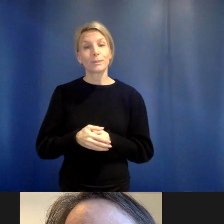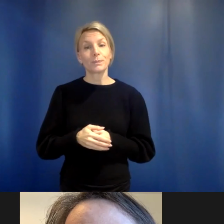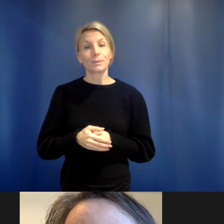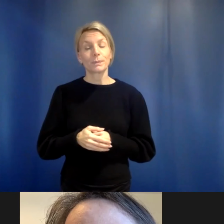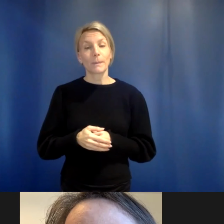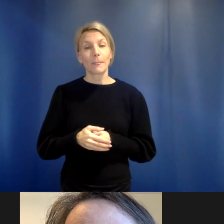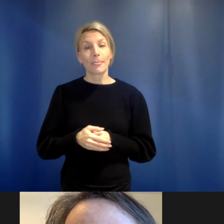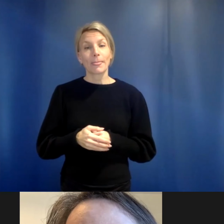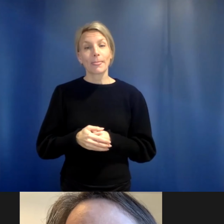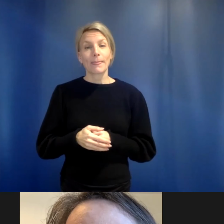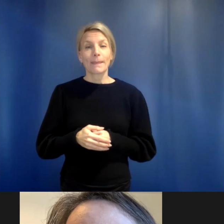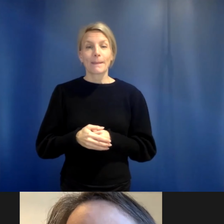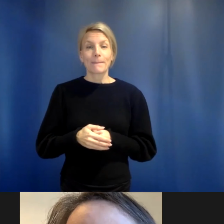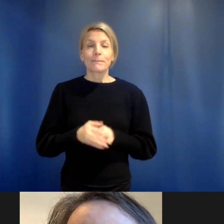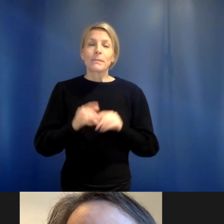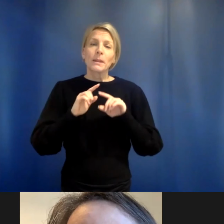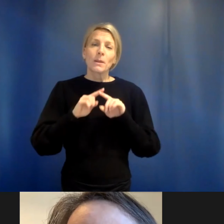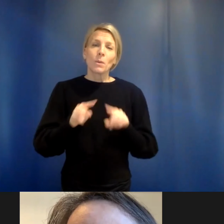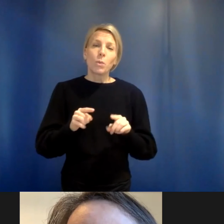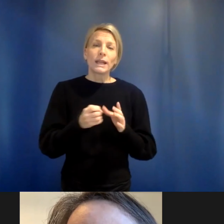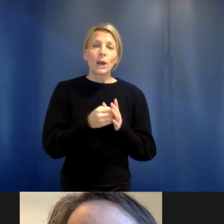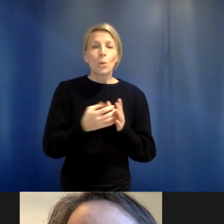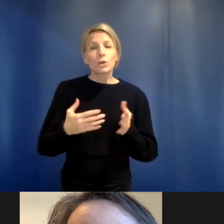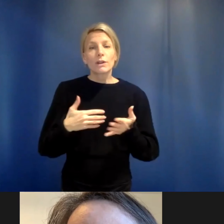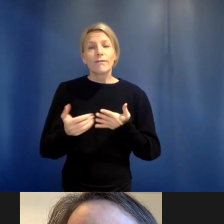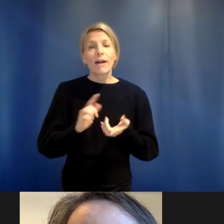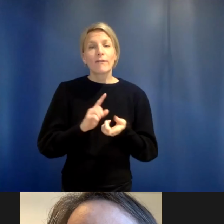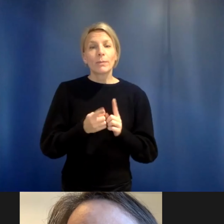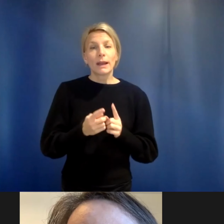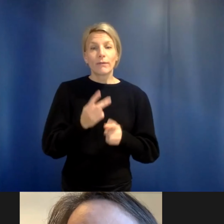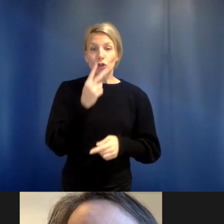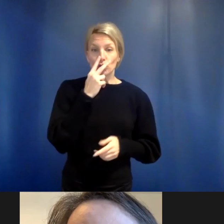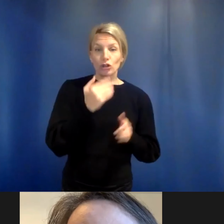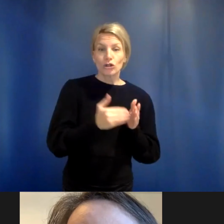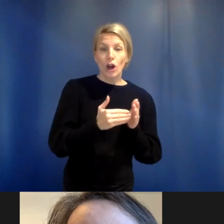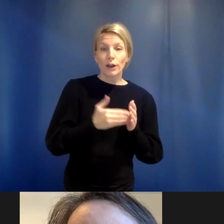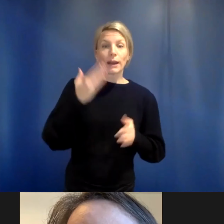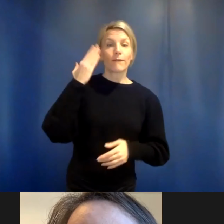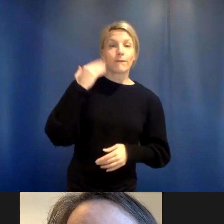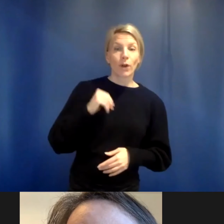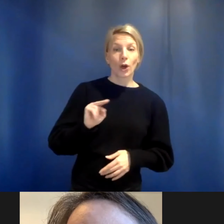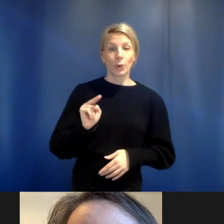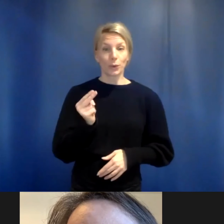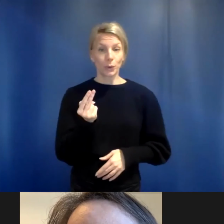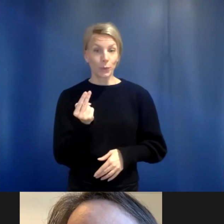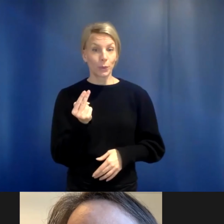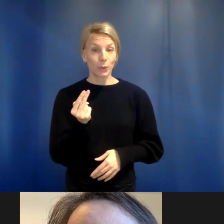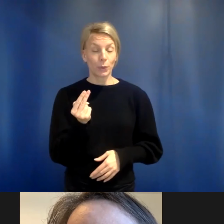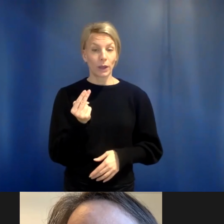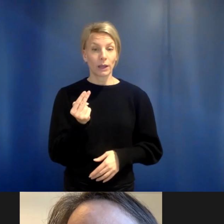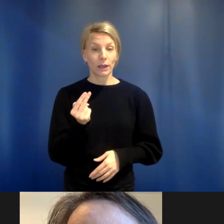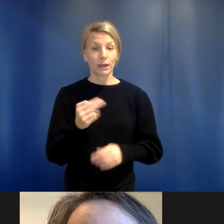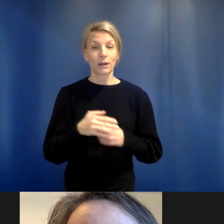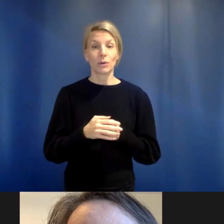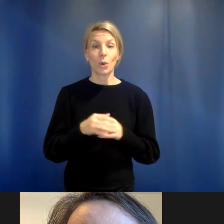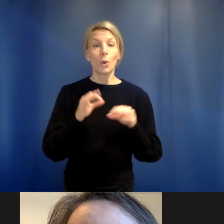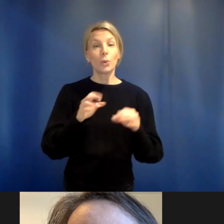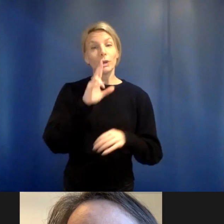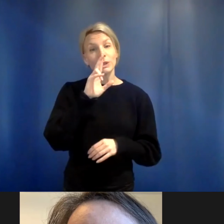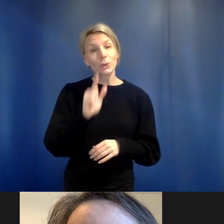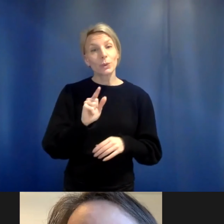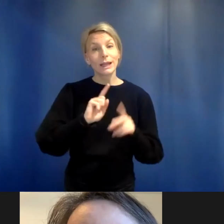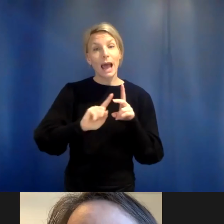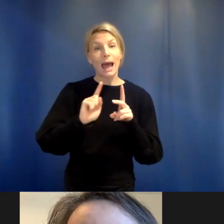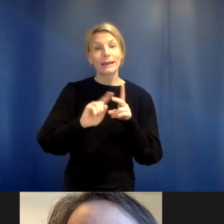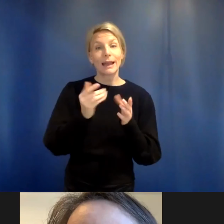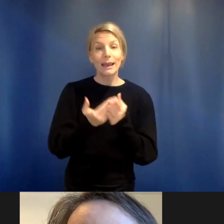Vilka orsaker till att folk blev synskadade förr och nu. Sådana här historiska exposé också. Hur lite utblick hur det ser ut i andra länder med